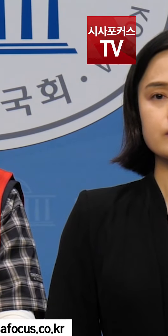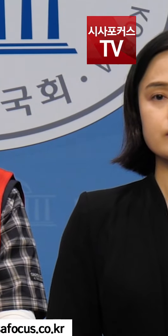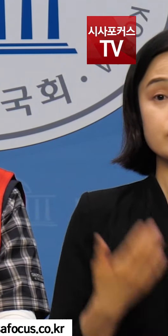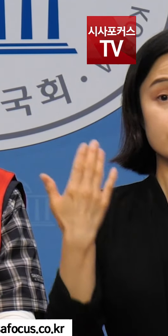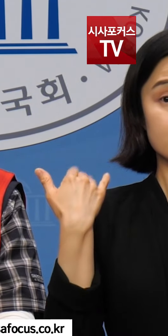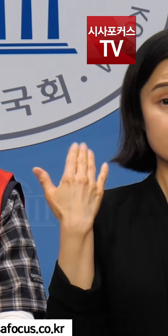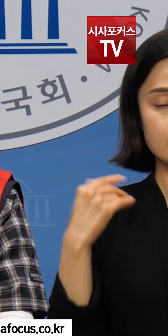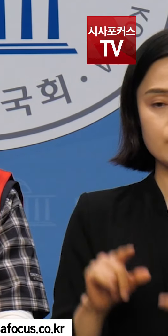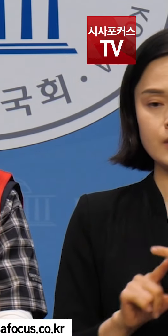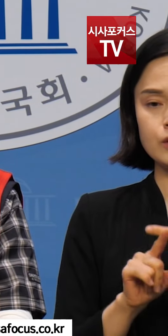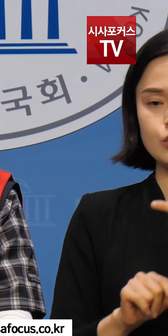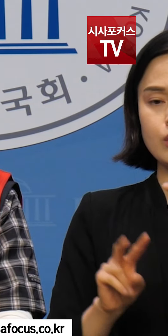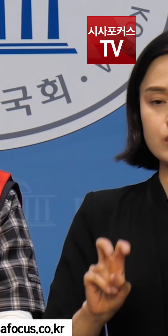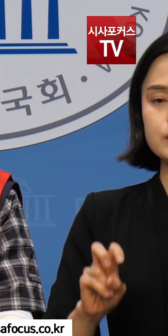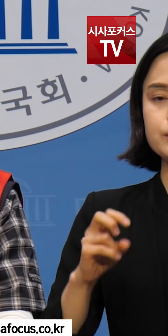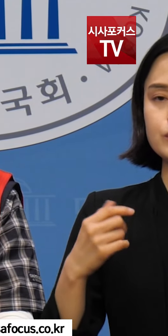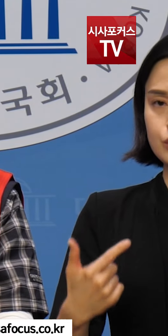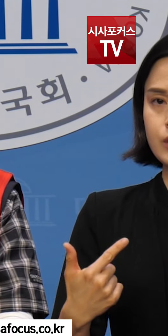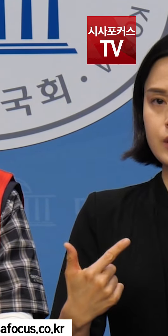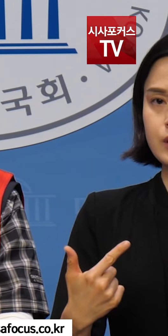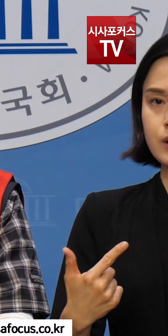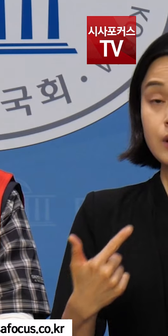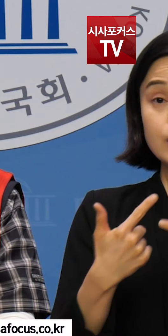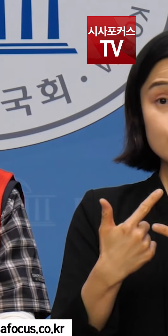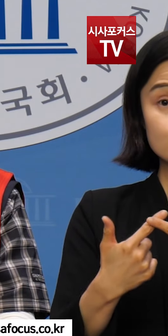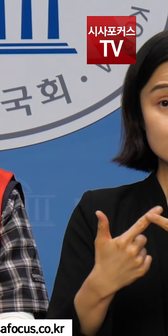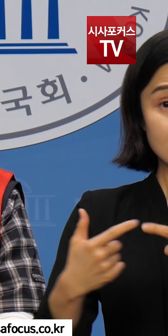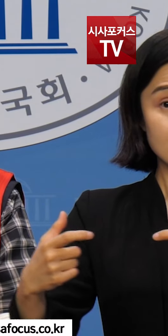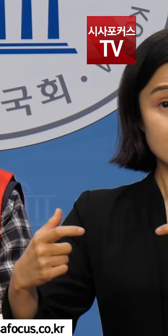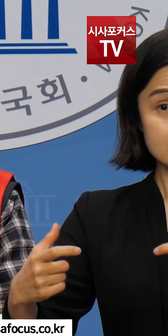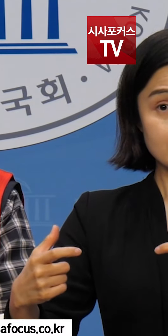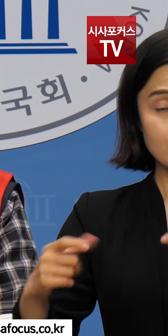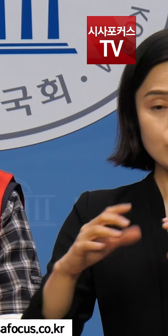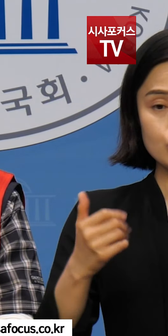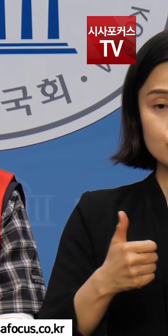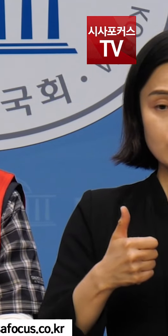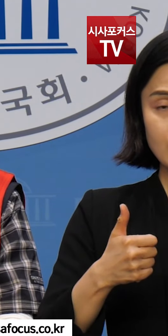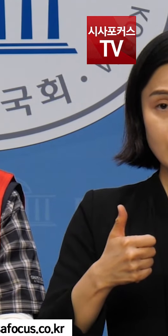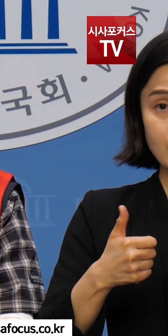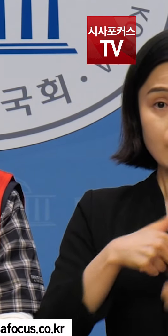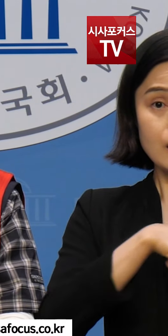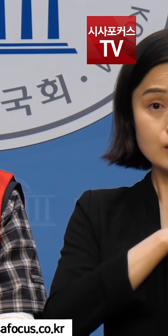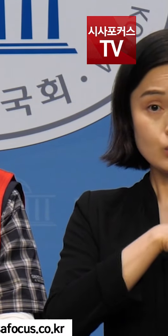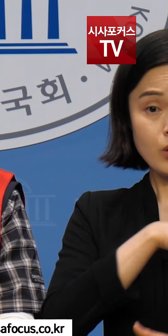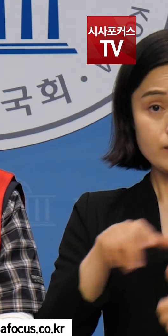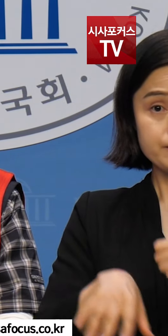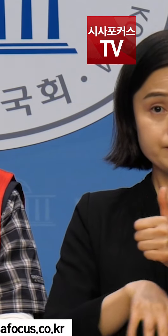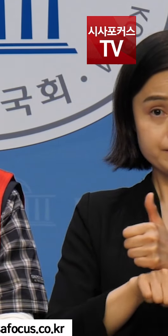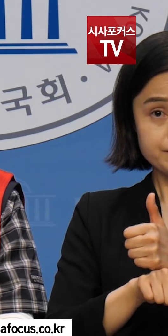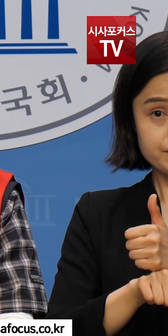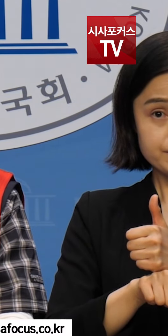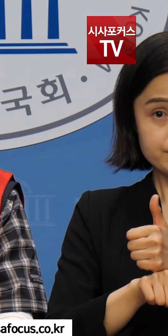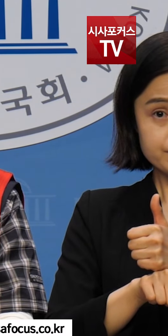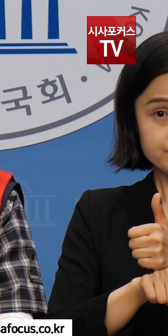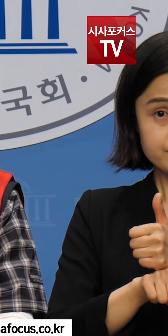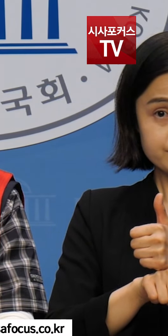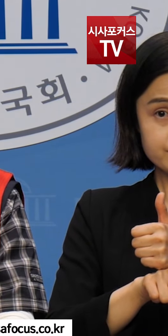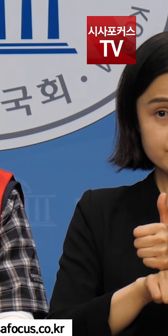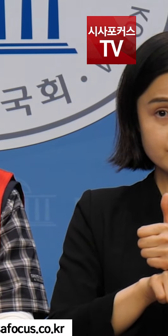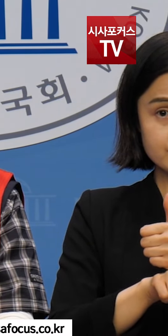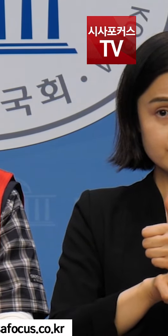지난 6월 26일 부산 지역 국회의원을 주축으로 곽구태